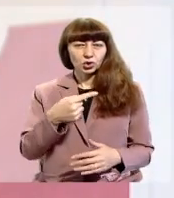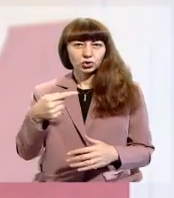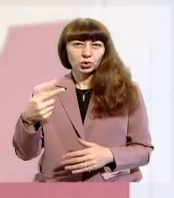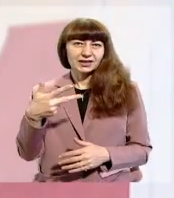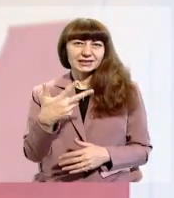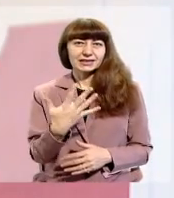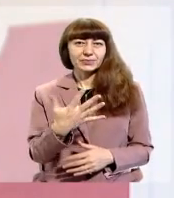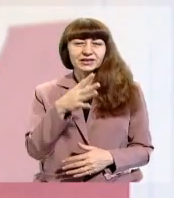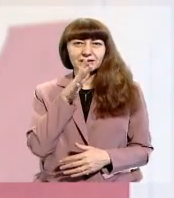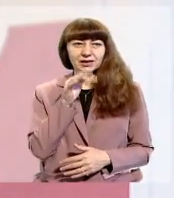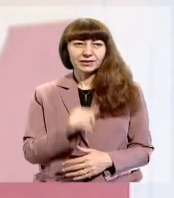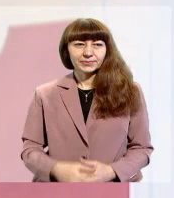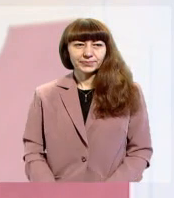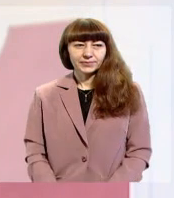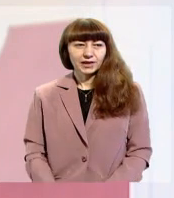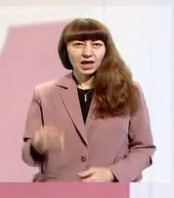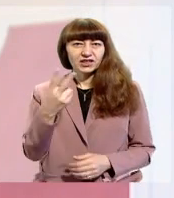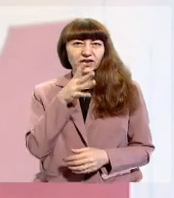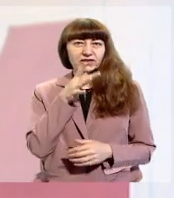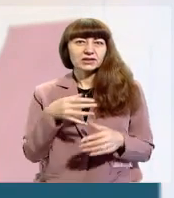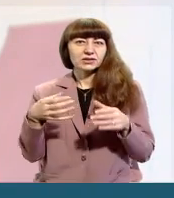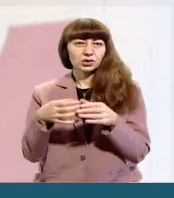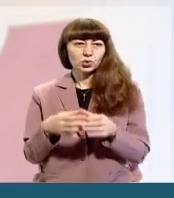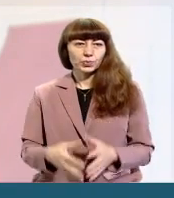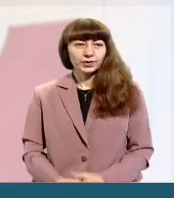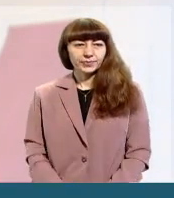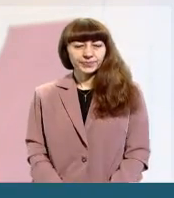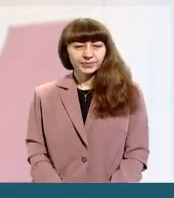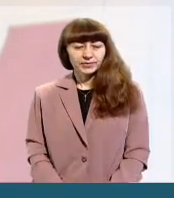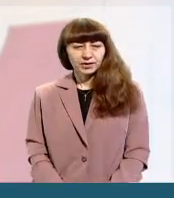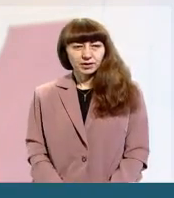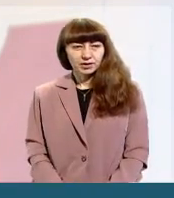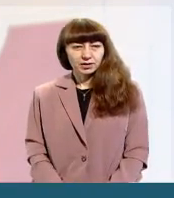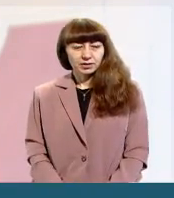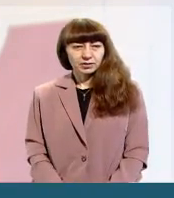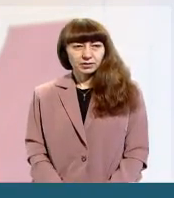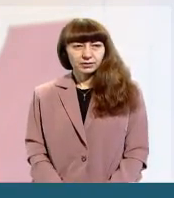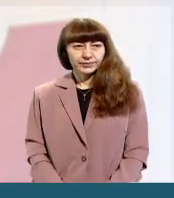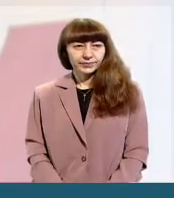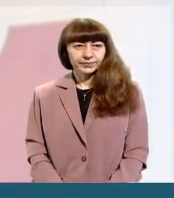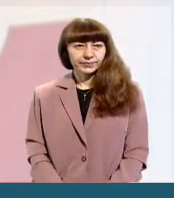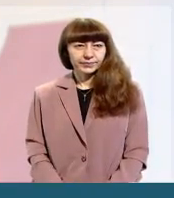қаласы әкімдігінің ішкі саясат бөлімінің мемлекеттік тапсырумен өткізіп жатырмыз. Бүгінгі жылы бізде енді